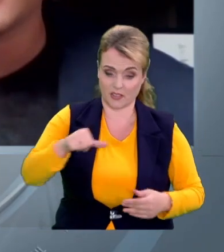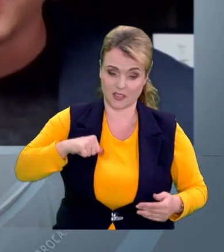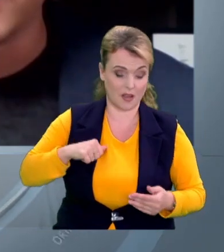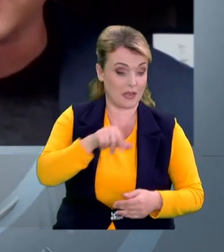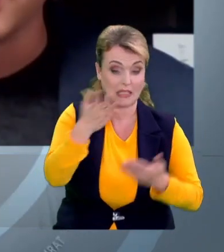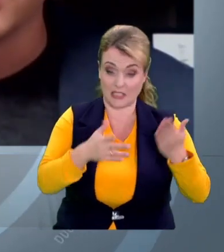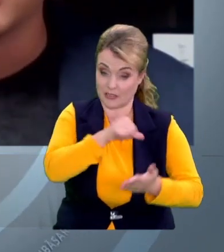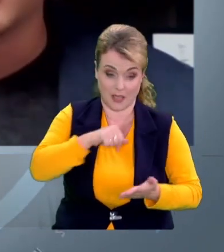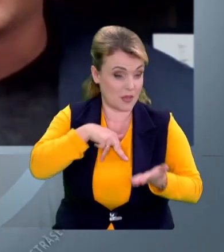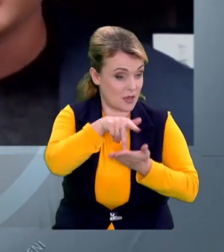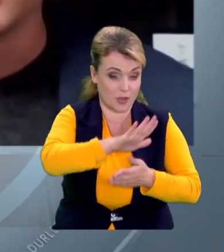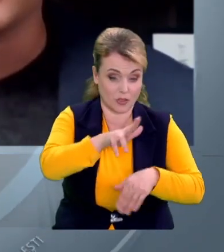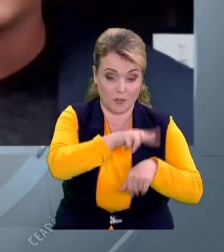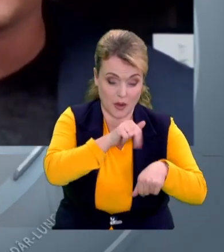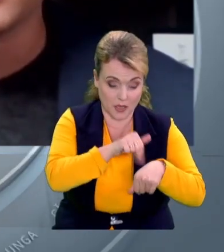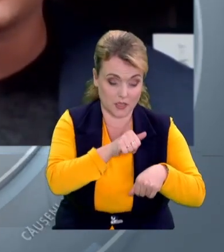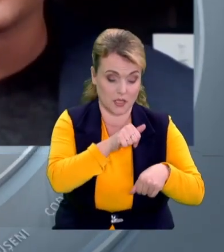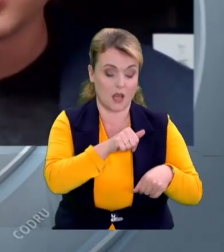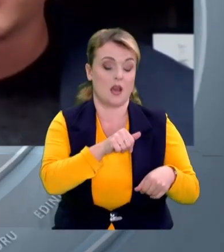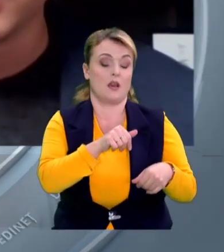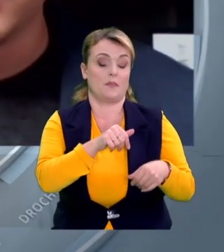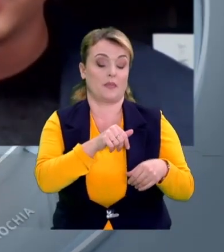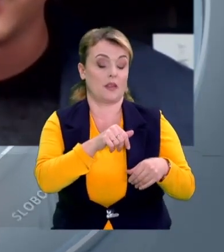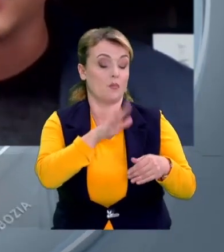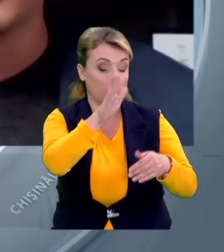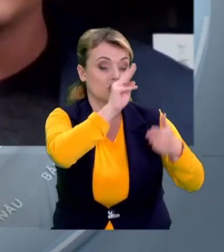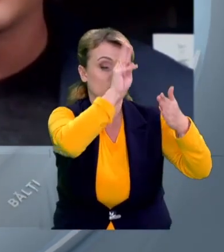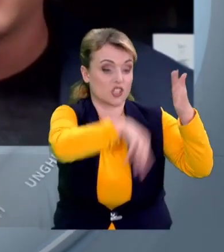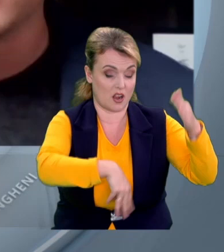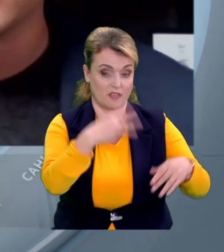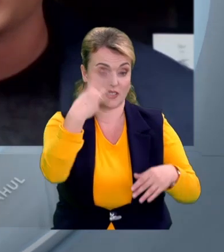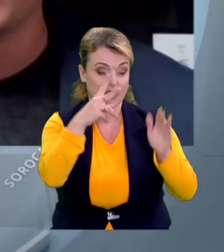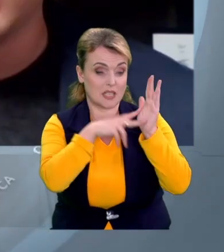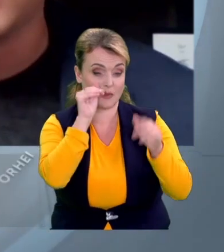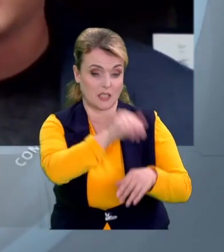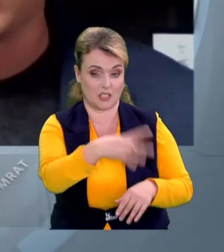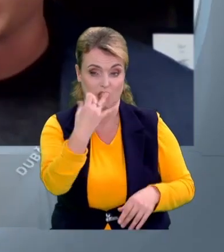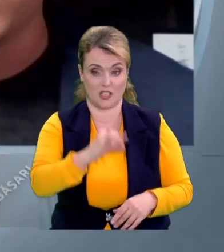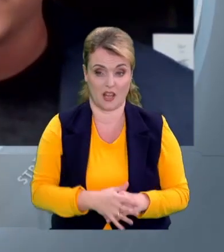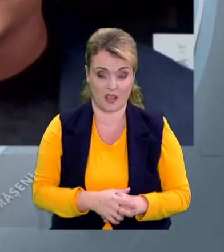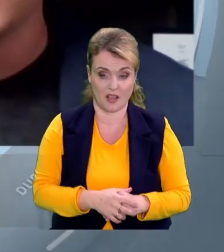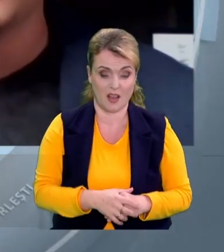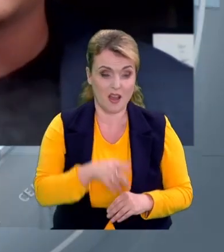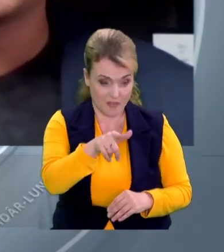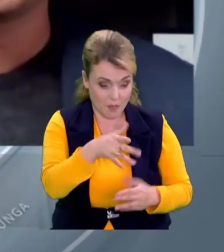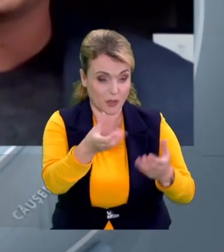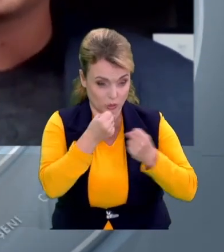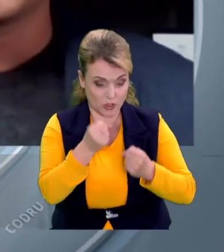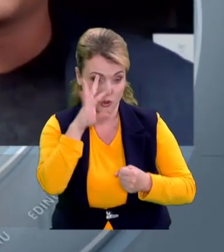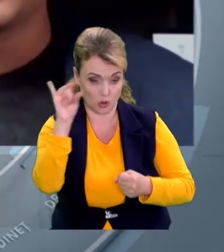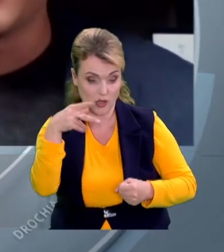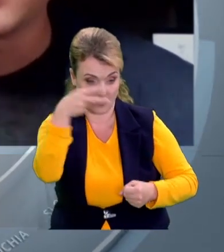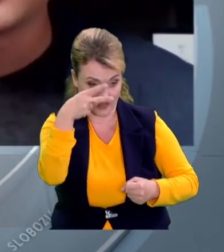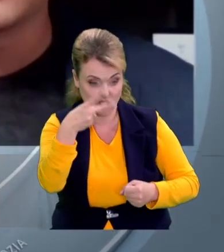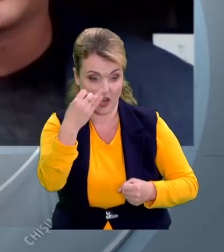riscați să fiți amendați. Amenda este până la 37.000 de lei. Nu se merită 2.000 de lei al ușor